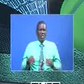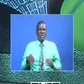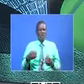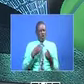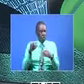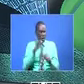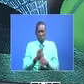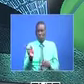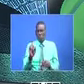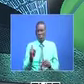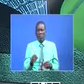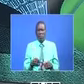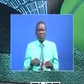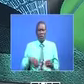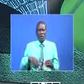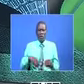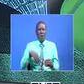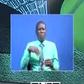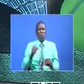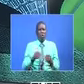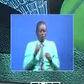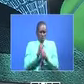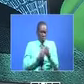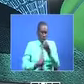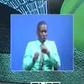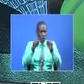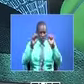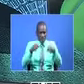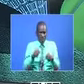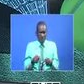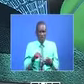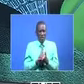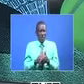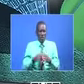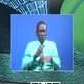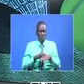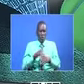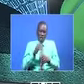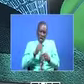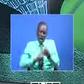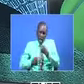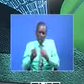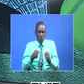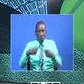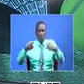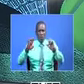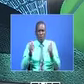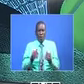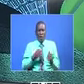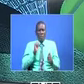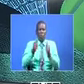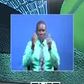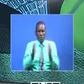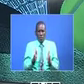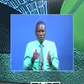kuongea. Wanapenda sana kutenda. Ndo raha tenda, ndo fanikiwe. Niite Mwanaspoti ni ridhike zaidi mimi